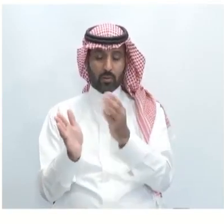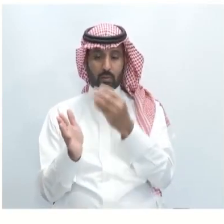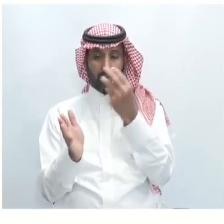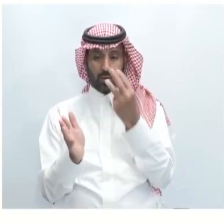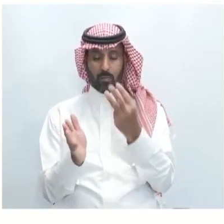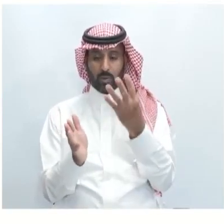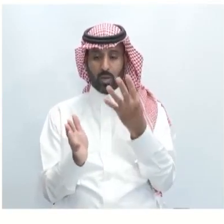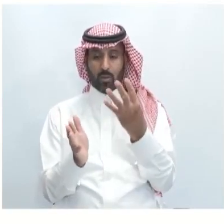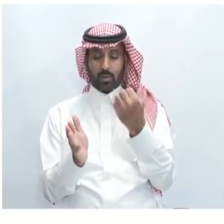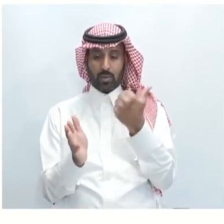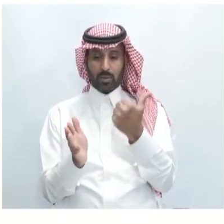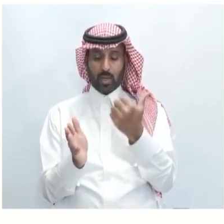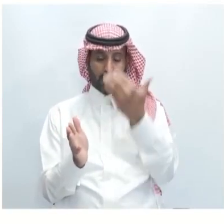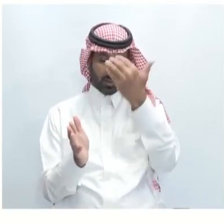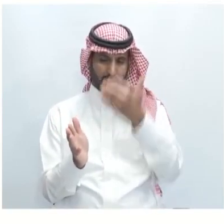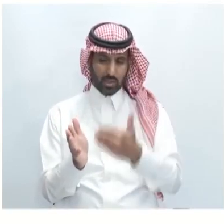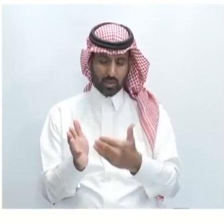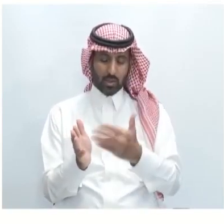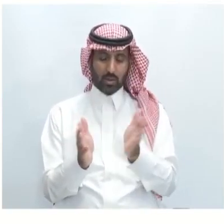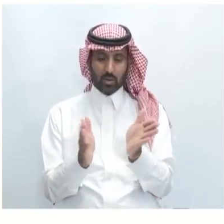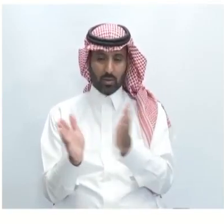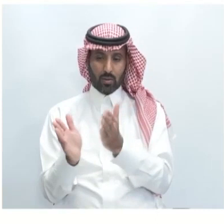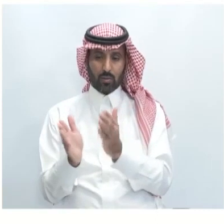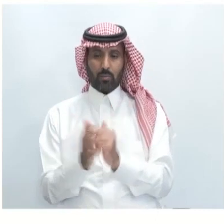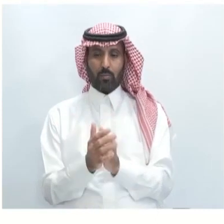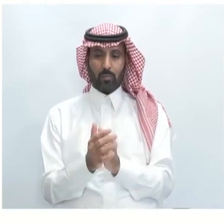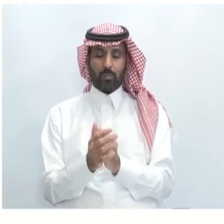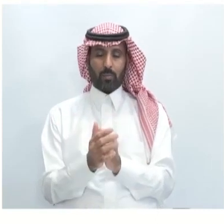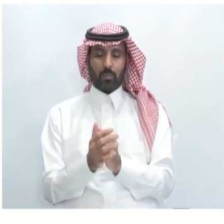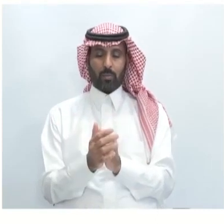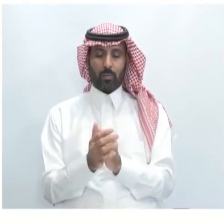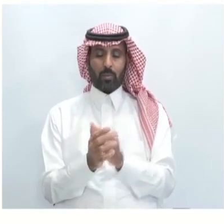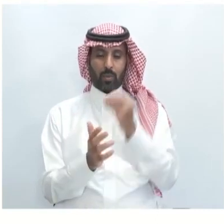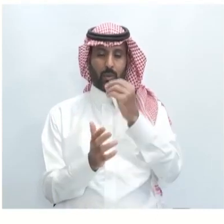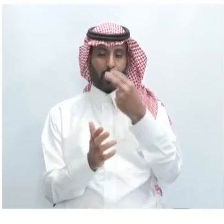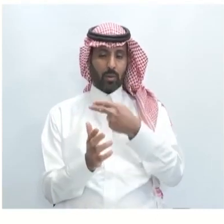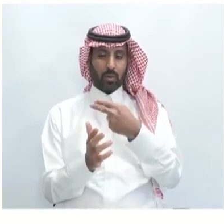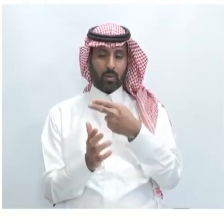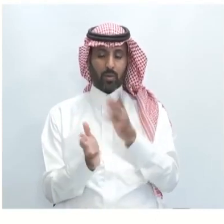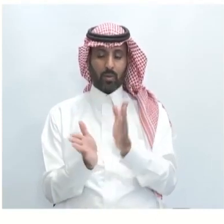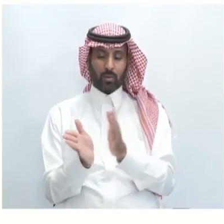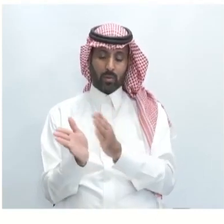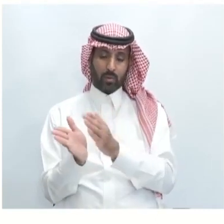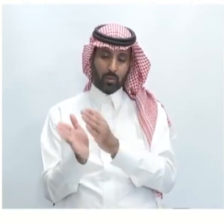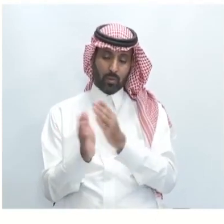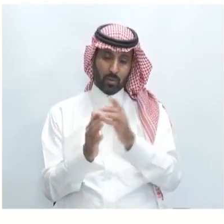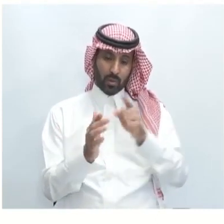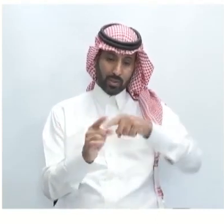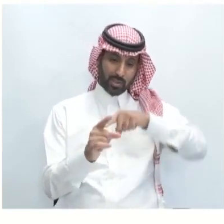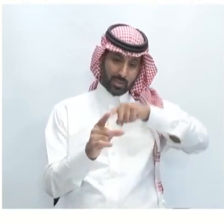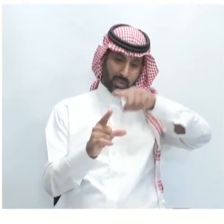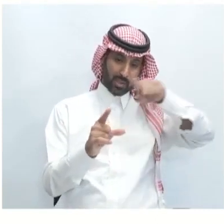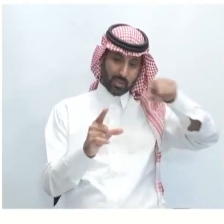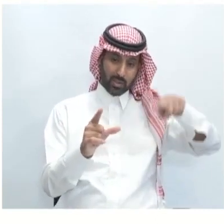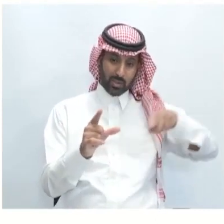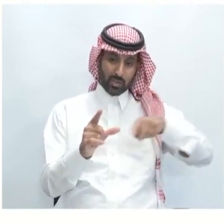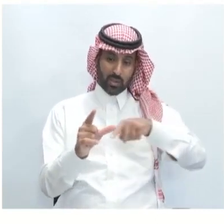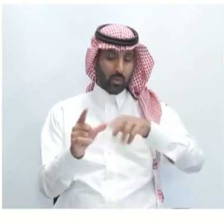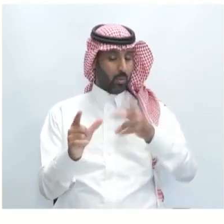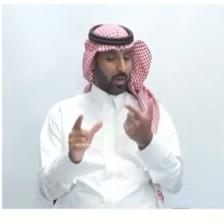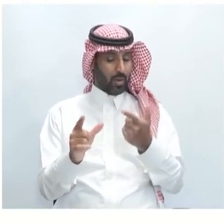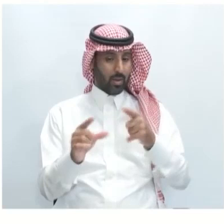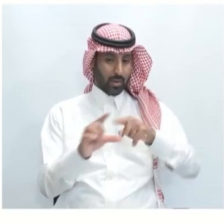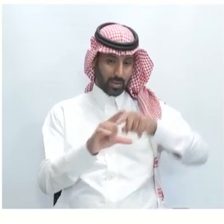الرابع والخامسه والسادس لاحظت بعد ذلك في الشكل الحلقي لاحظ اين هي